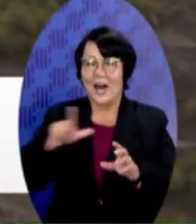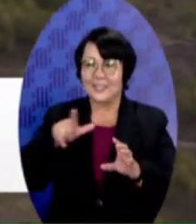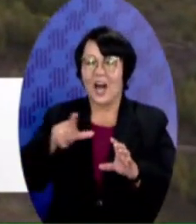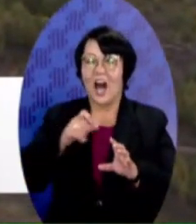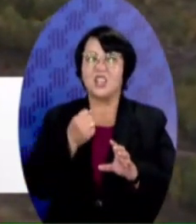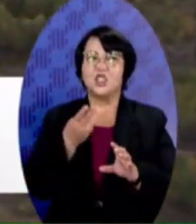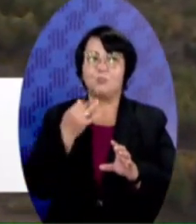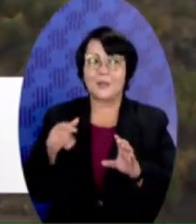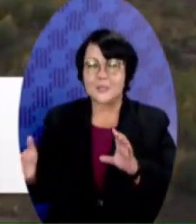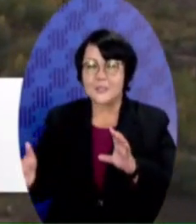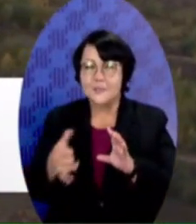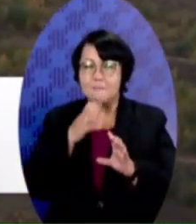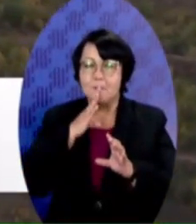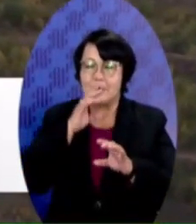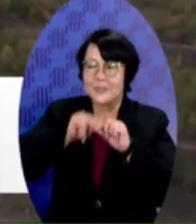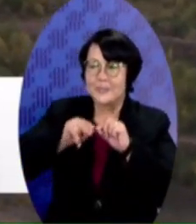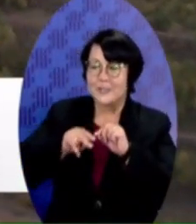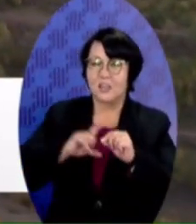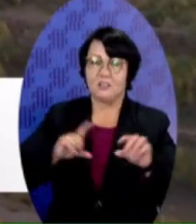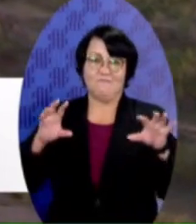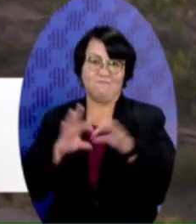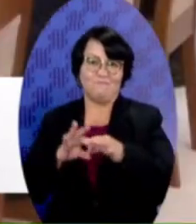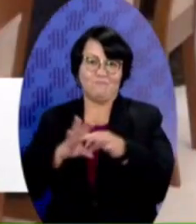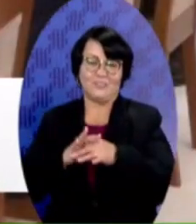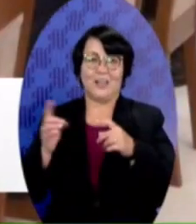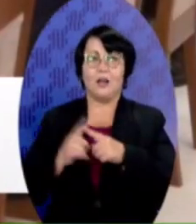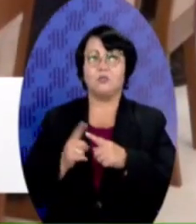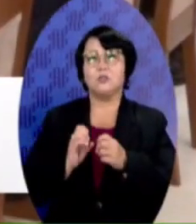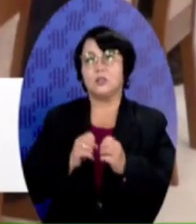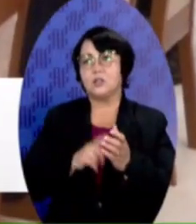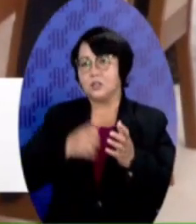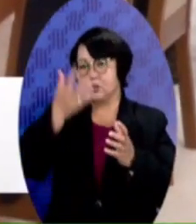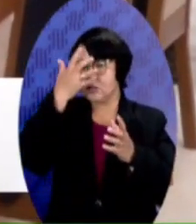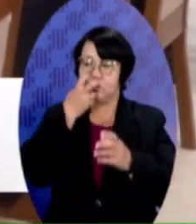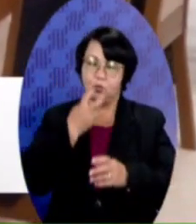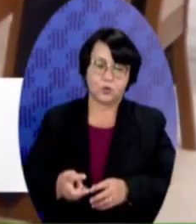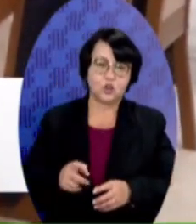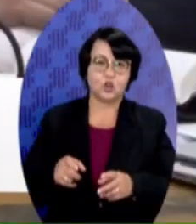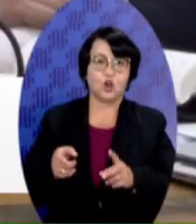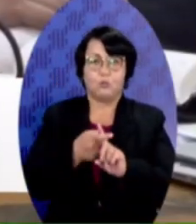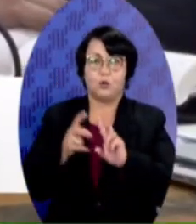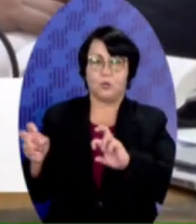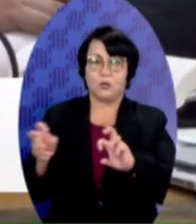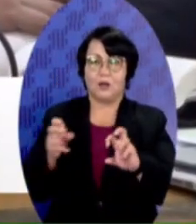хяналт тавьж зөвшөөрлийг цуслах хүртэл арга хэмжээ авах нь зөвтэй гэж засгийн газраас үзэж энэ талаар судалж